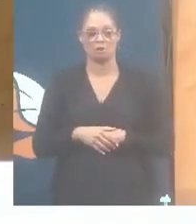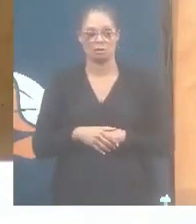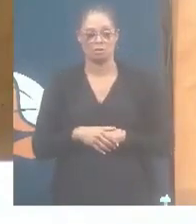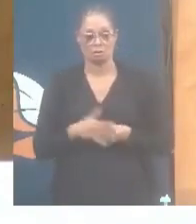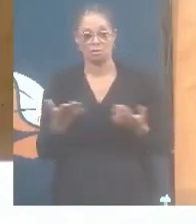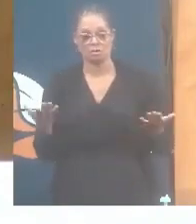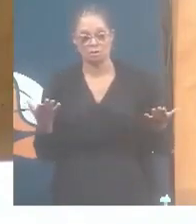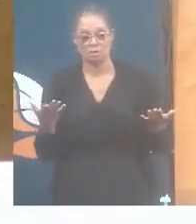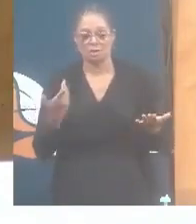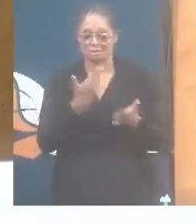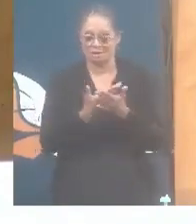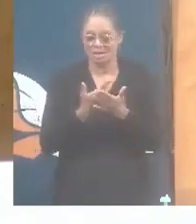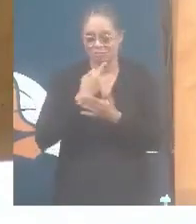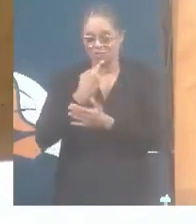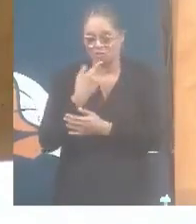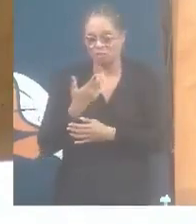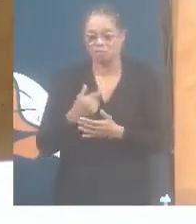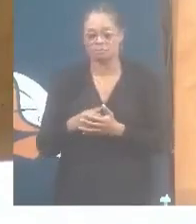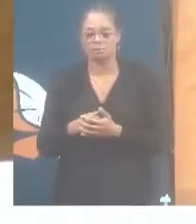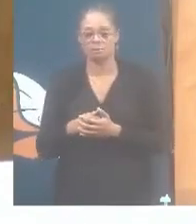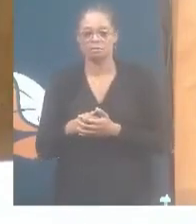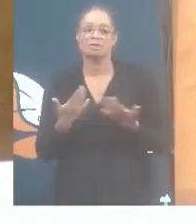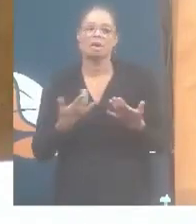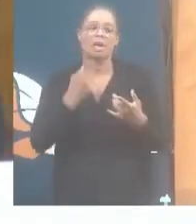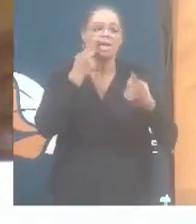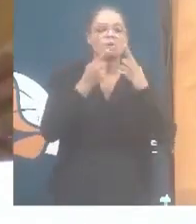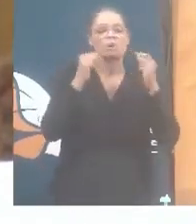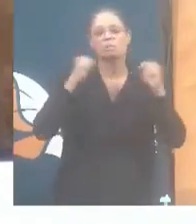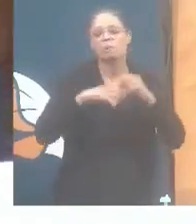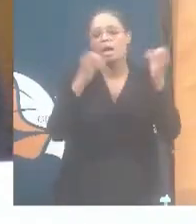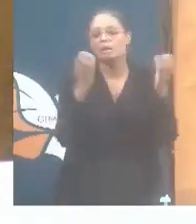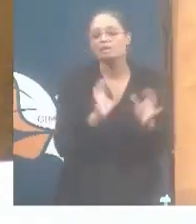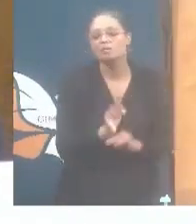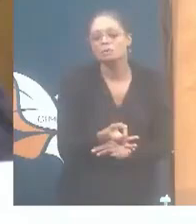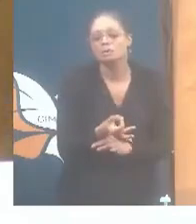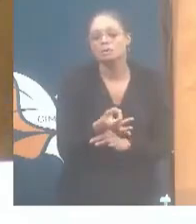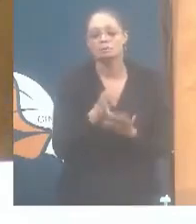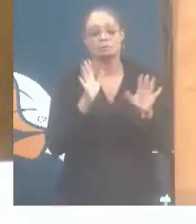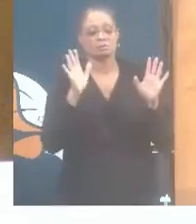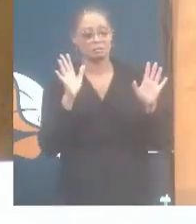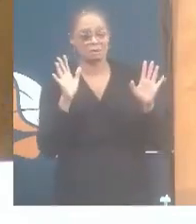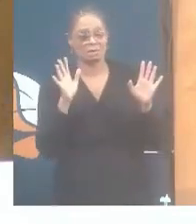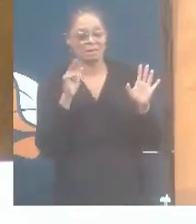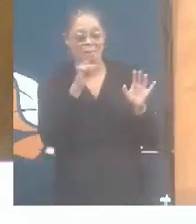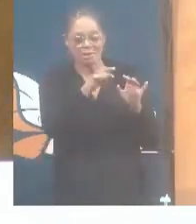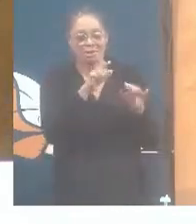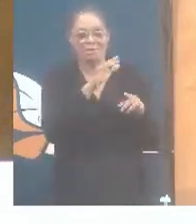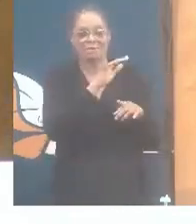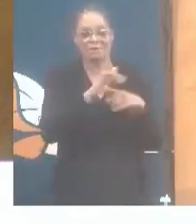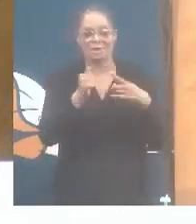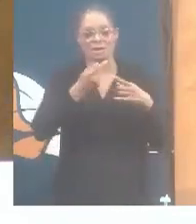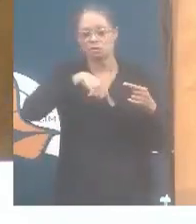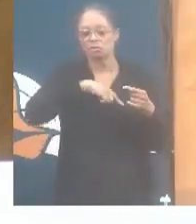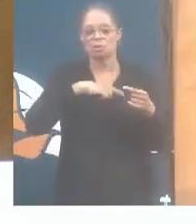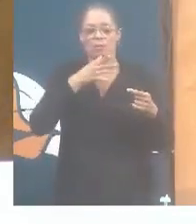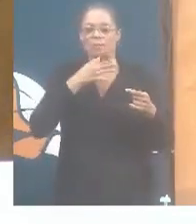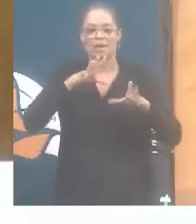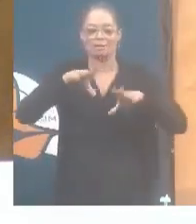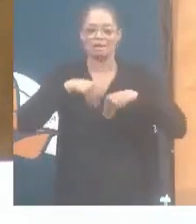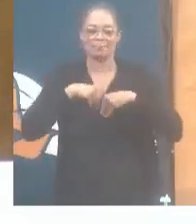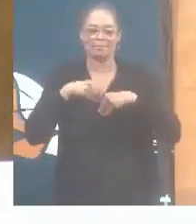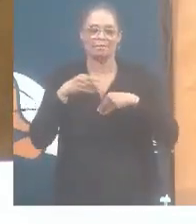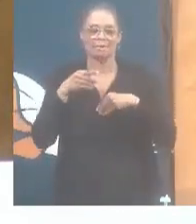OK? Donc, ça veut dire tout ça. Il y a l'erreur, il peut y avoir l'erreur. Mais messieurs, vous faites un procès d'intention que nous ne pouvons pas